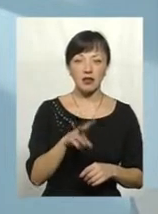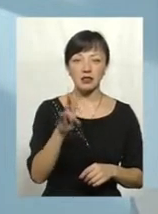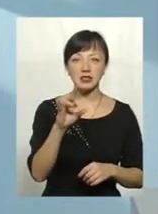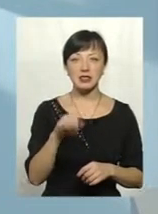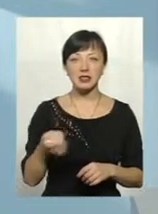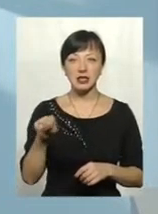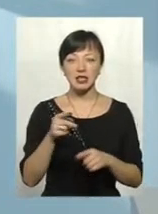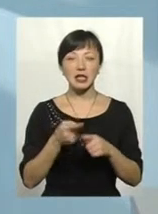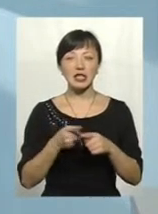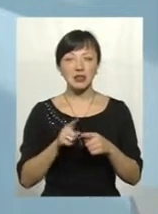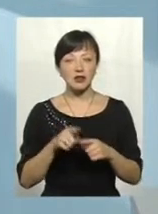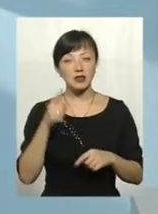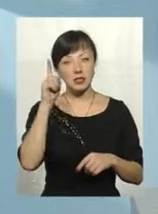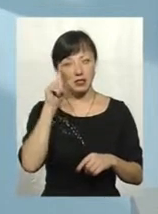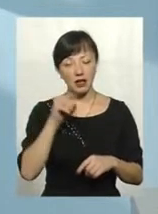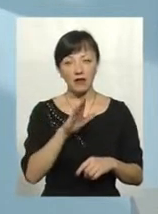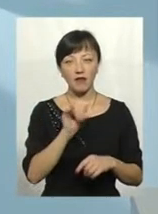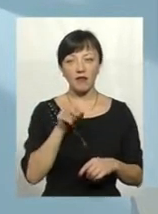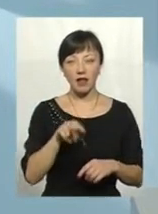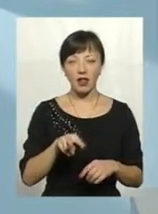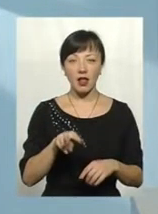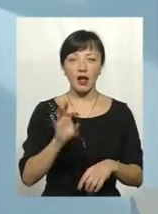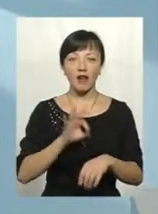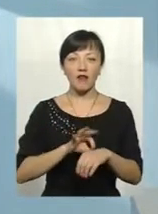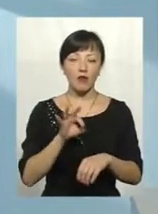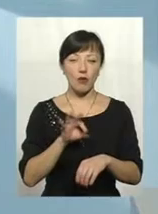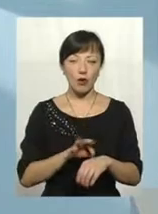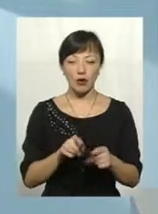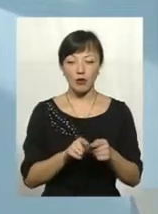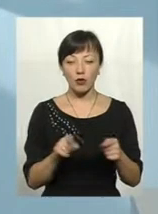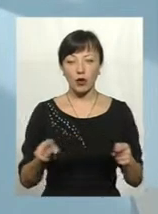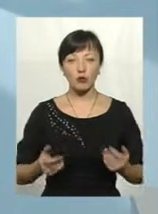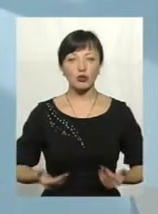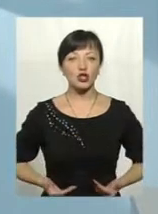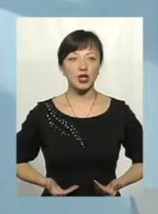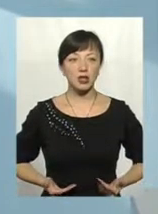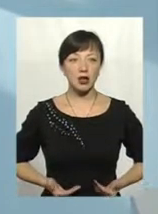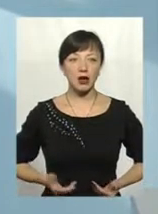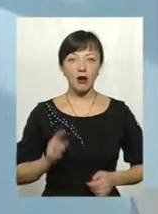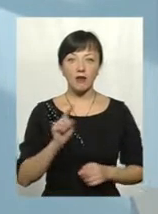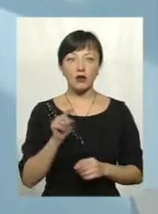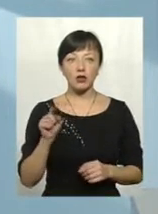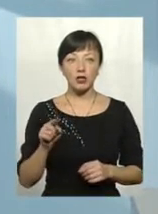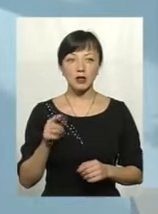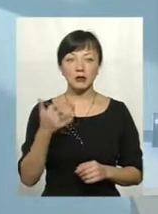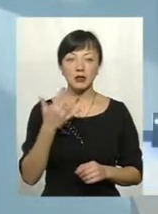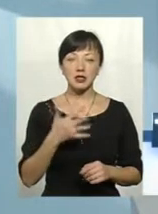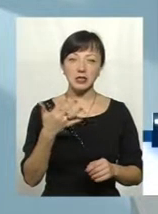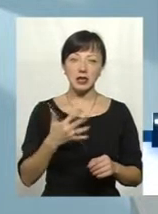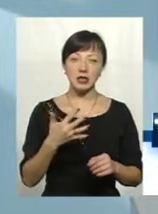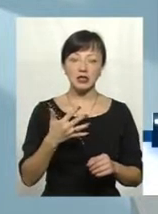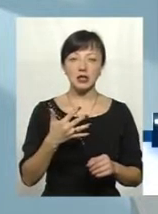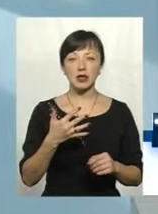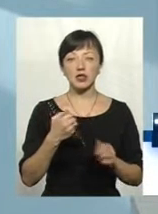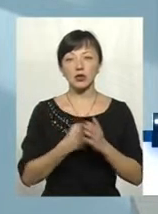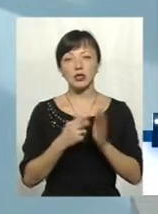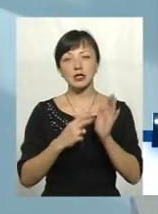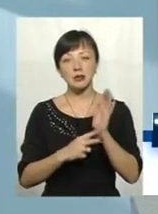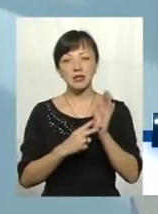ось ці, як відомо, що ВІЛ-інфіковані на протязі життя, вони 50-70, від 50